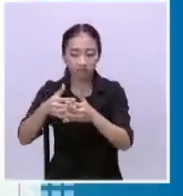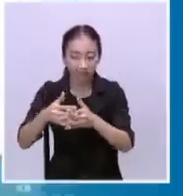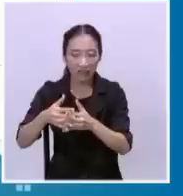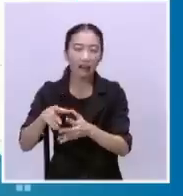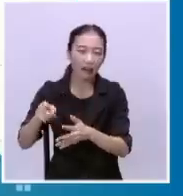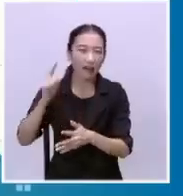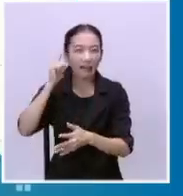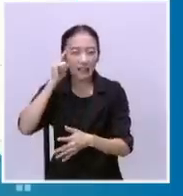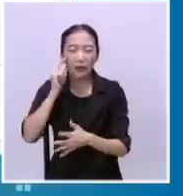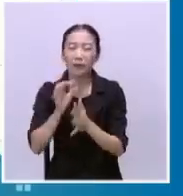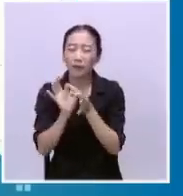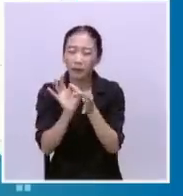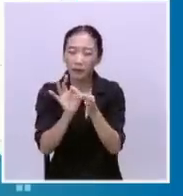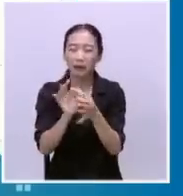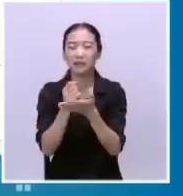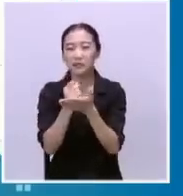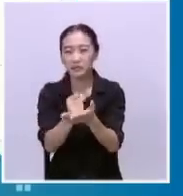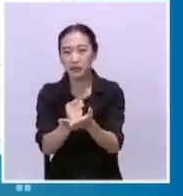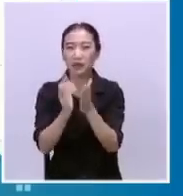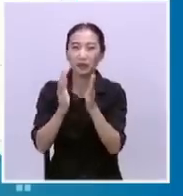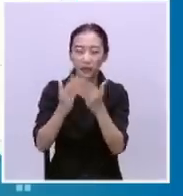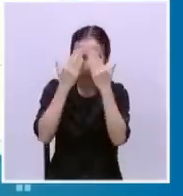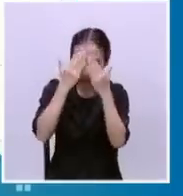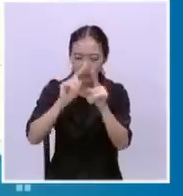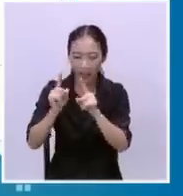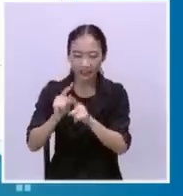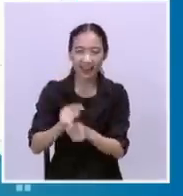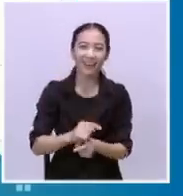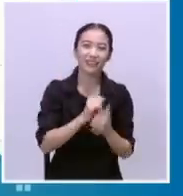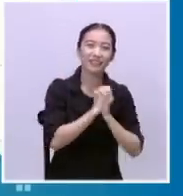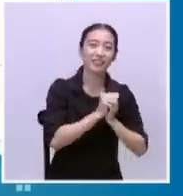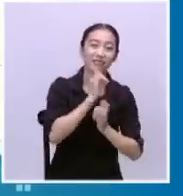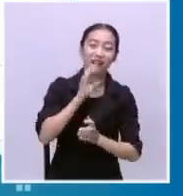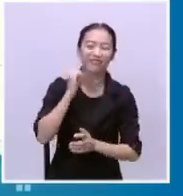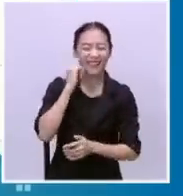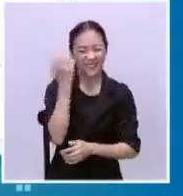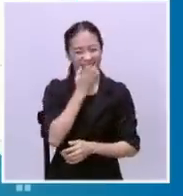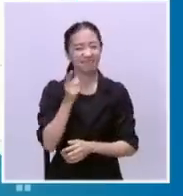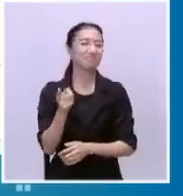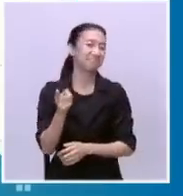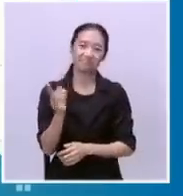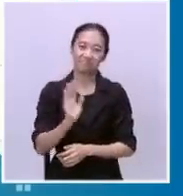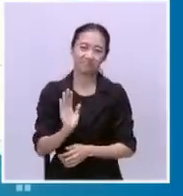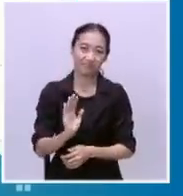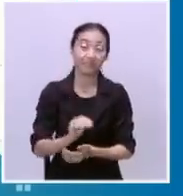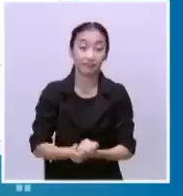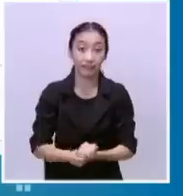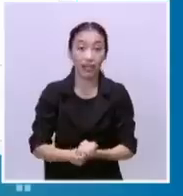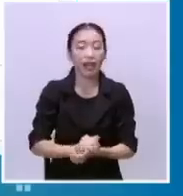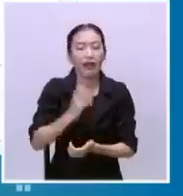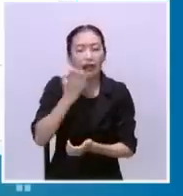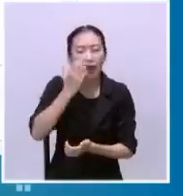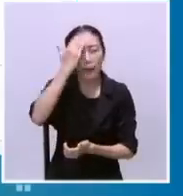มันเป็นเรื่องที่น่าขันสิ้นดีเลยค่ะทำไมถึงน่าขันนะคะ China Media Group มีการอธิบายเพิ่มเติมอย่างนี้ค่ะเพราะว่